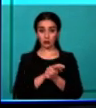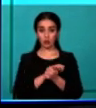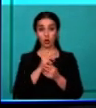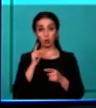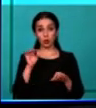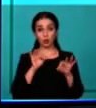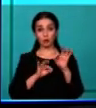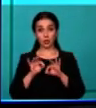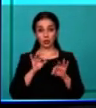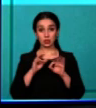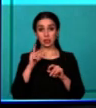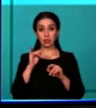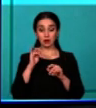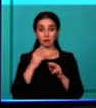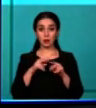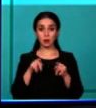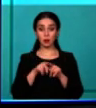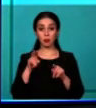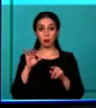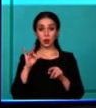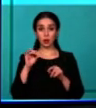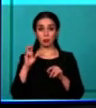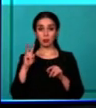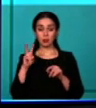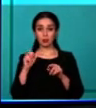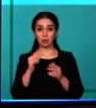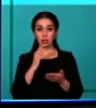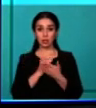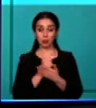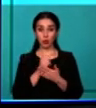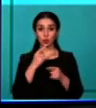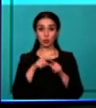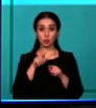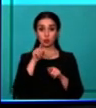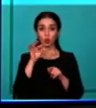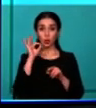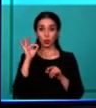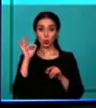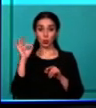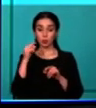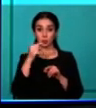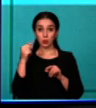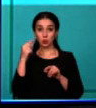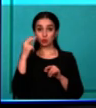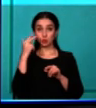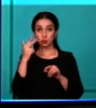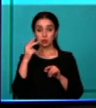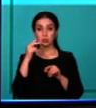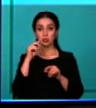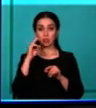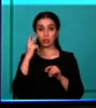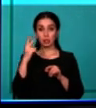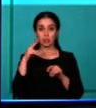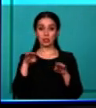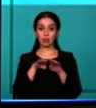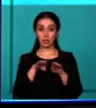Бу функцияни графика қўйдагича параболадан иборат. Чунки унинг нуллари минус 3 ва 2 дея 2 га